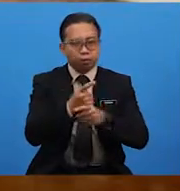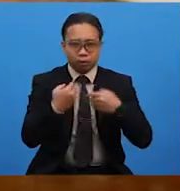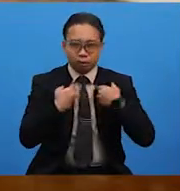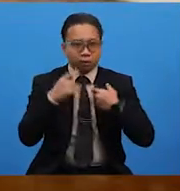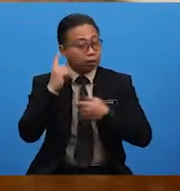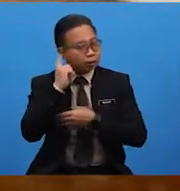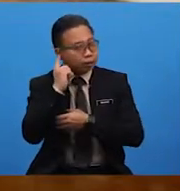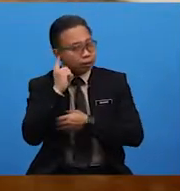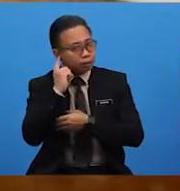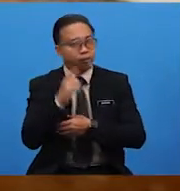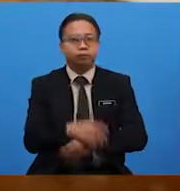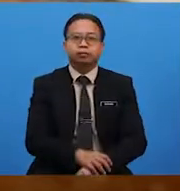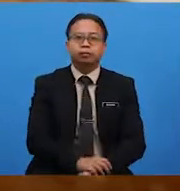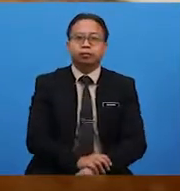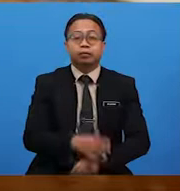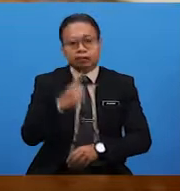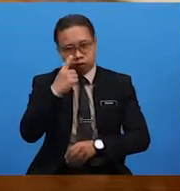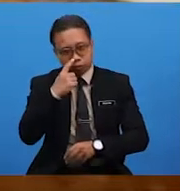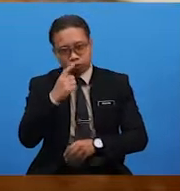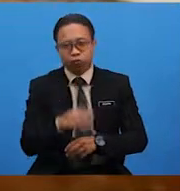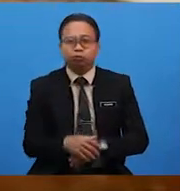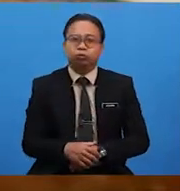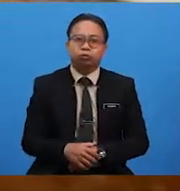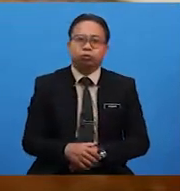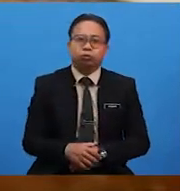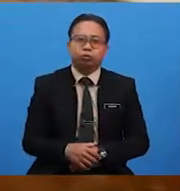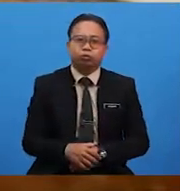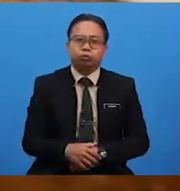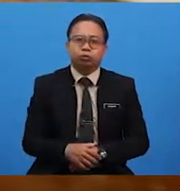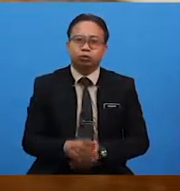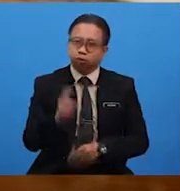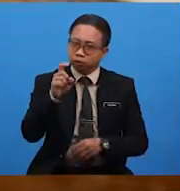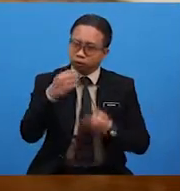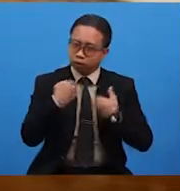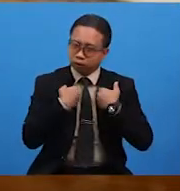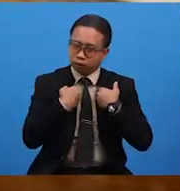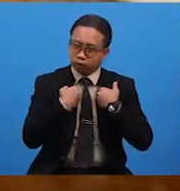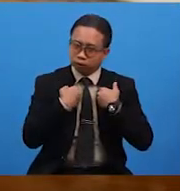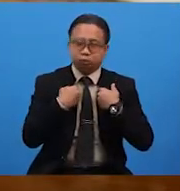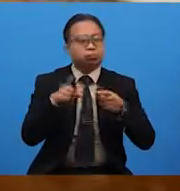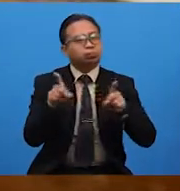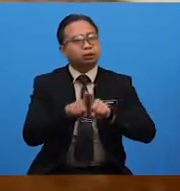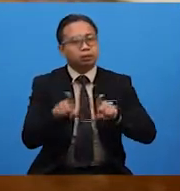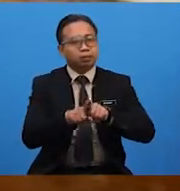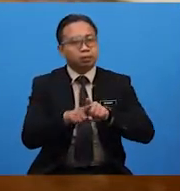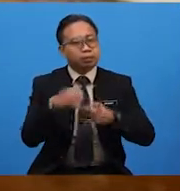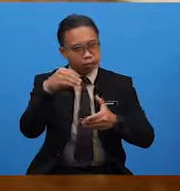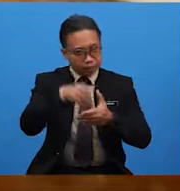telinga dirancang terkait hidungnya jadi masukkan ketik sebiji